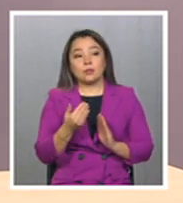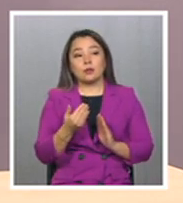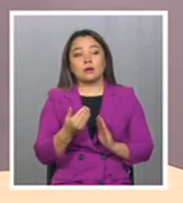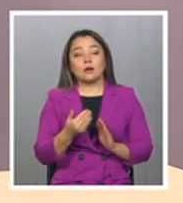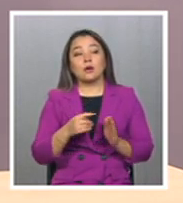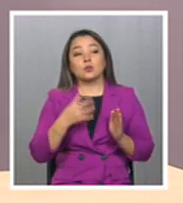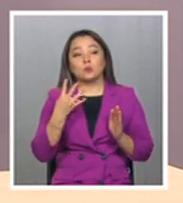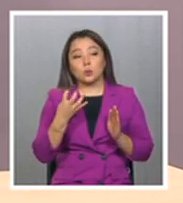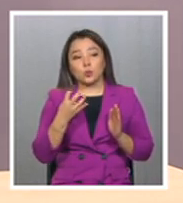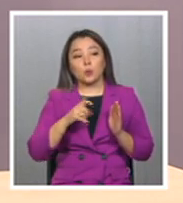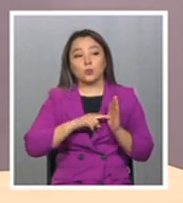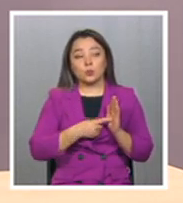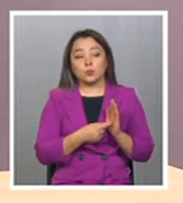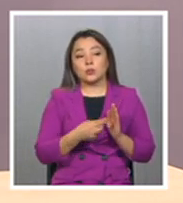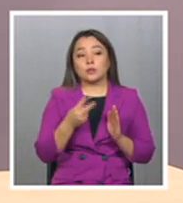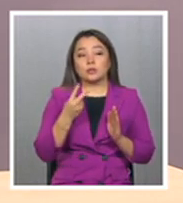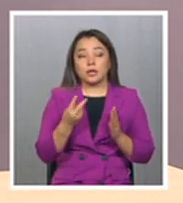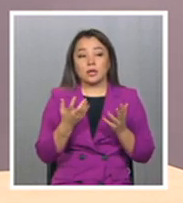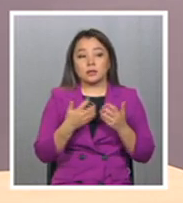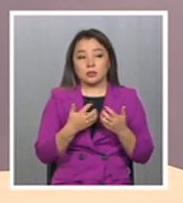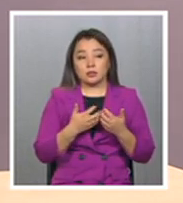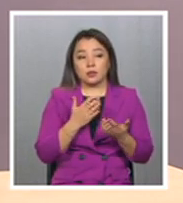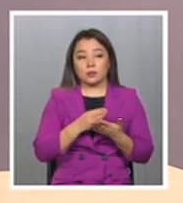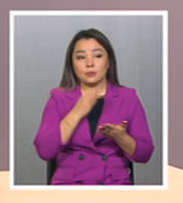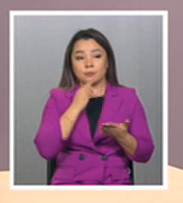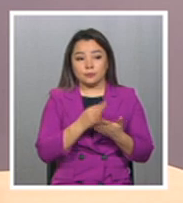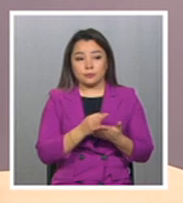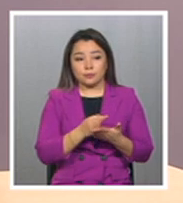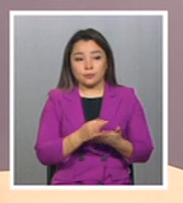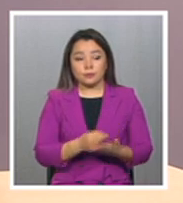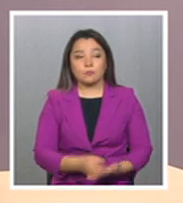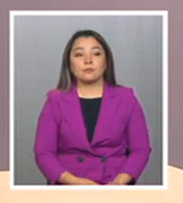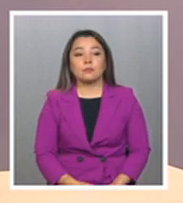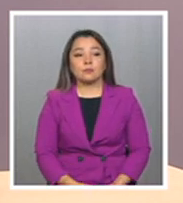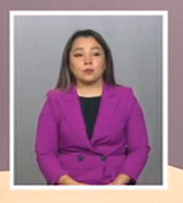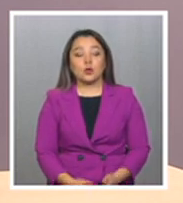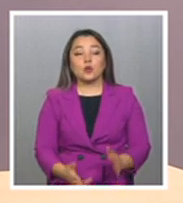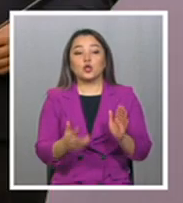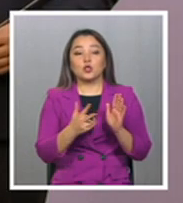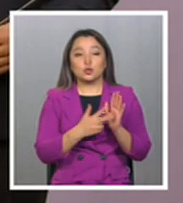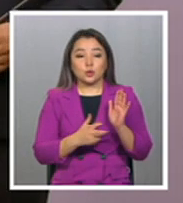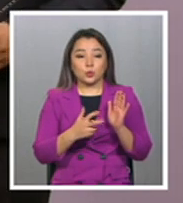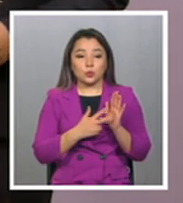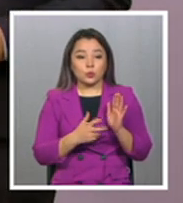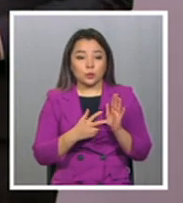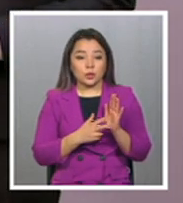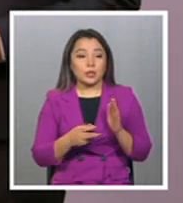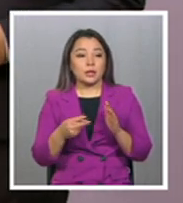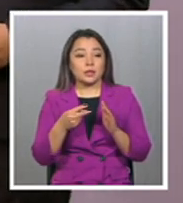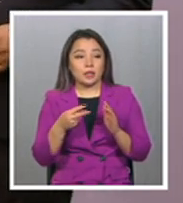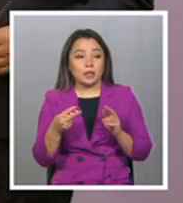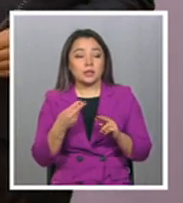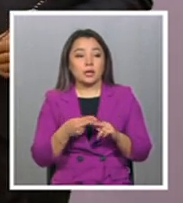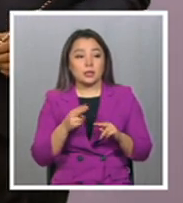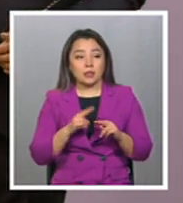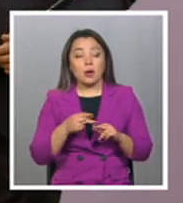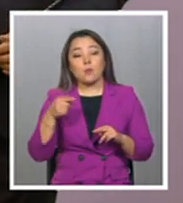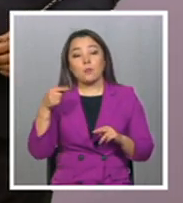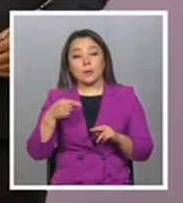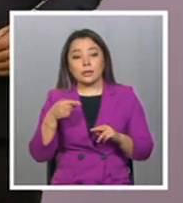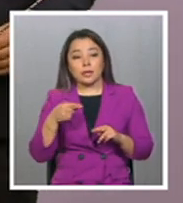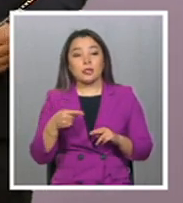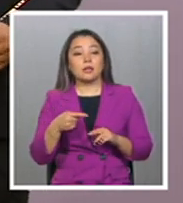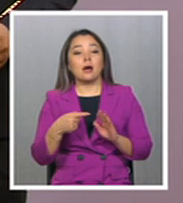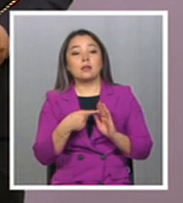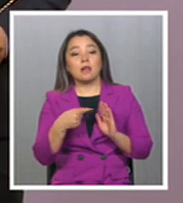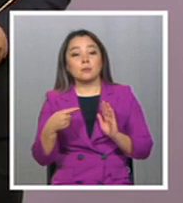мәнін есептеп алайық. 400 бен 2-нің көбейтіндісі 800-ге тең. Енді 1000-нан